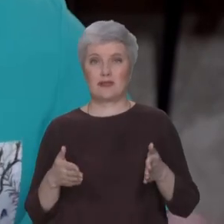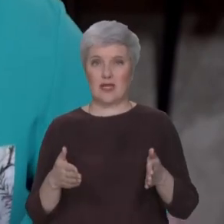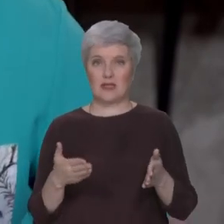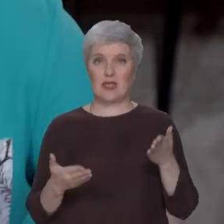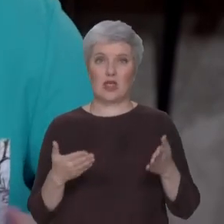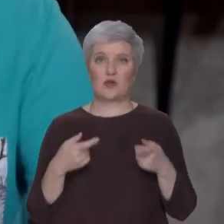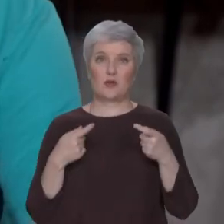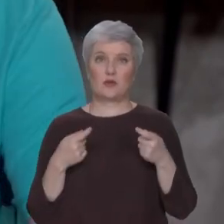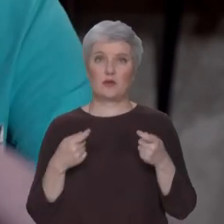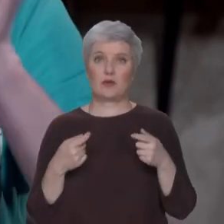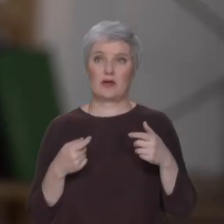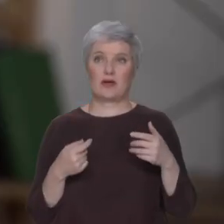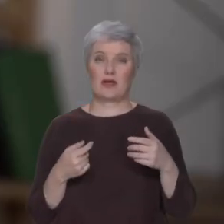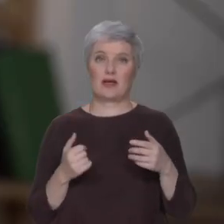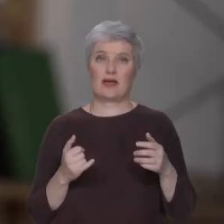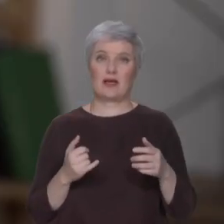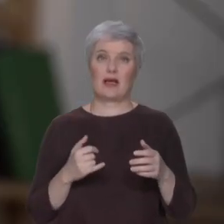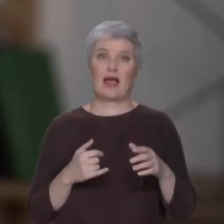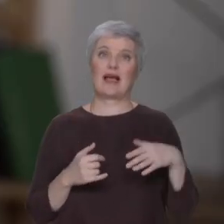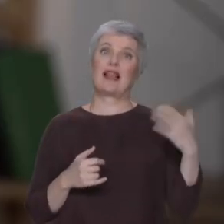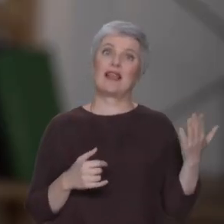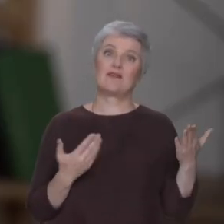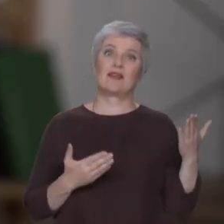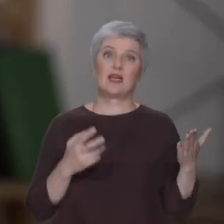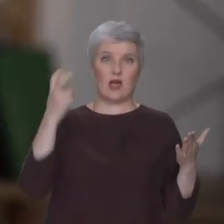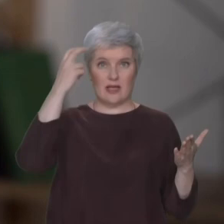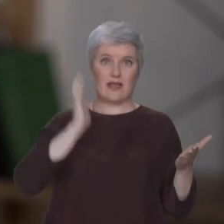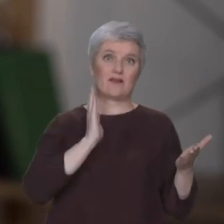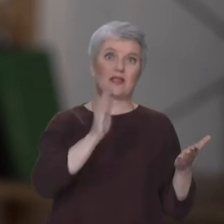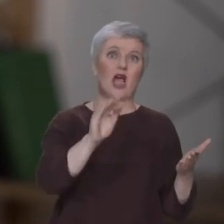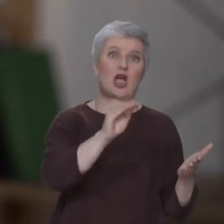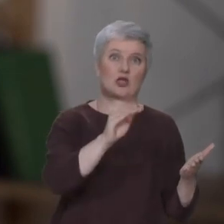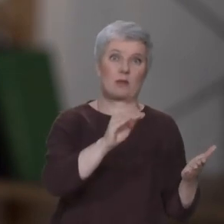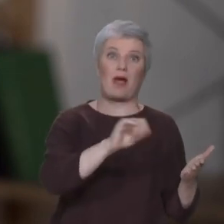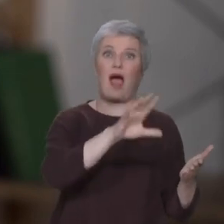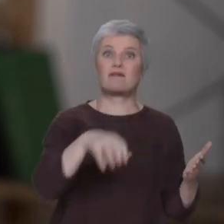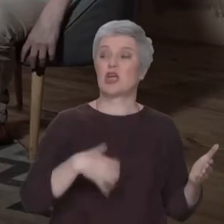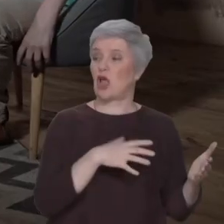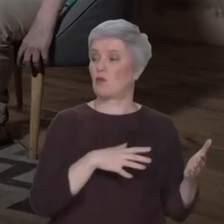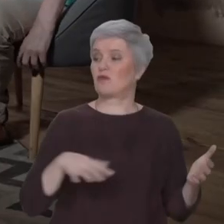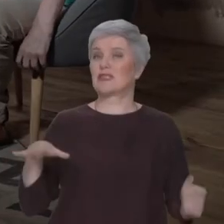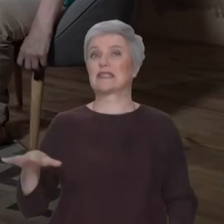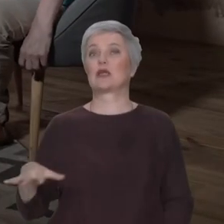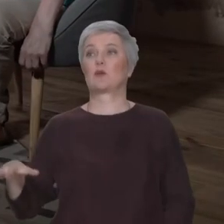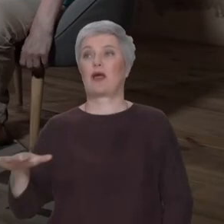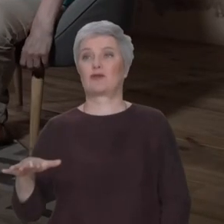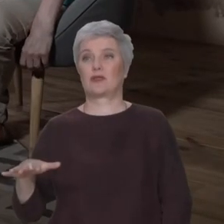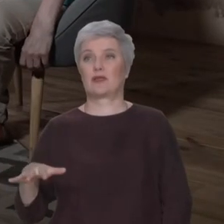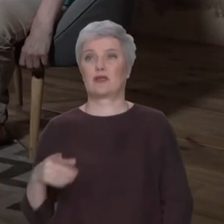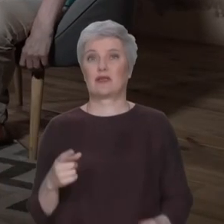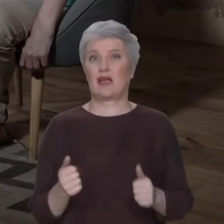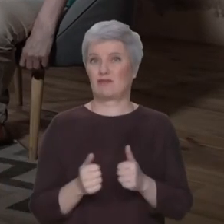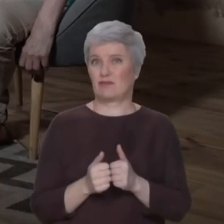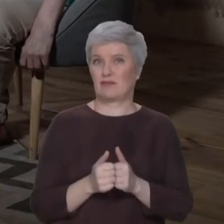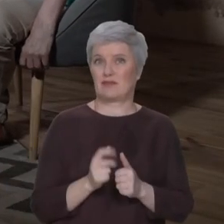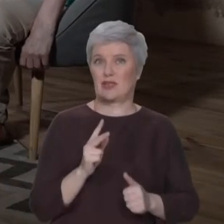з... Ну, по лівий, якщо їхати з Києва на Житомир. А весь жах відбувався з правої сторони. Тобто починаючи... це буквально за